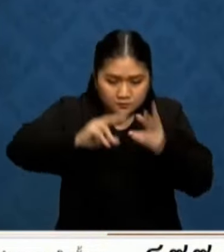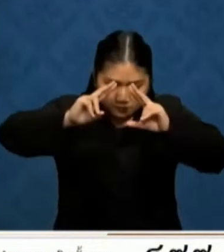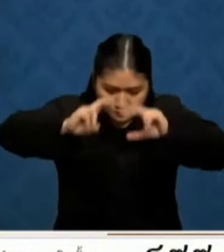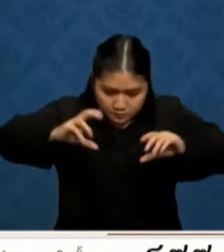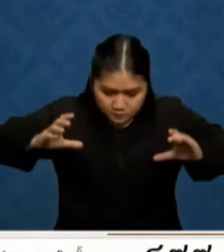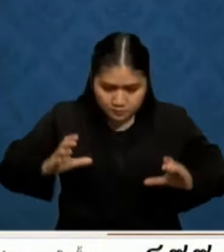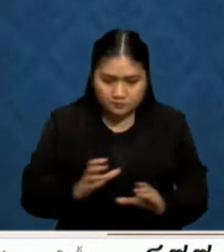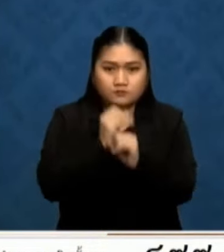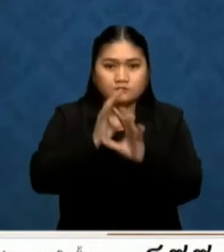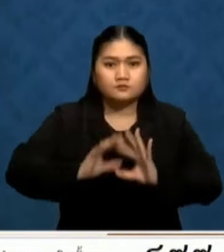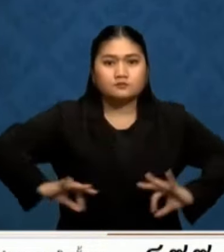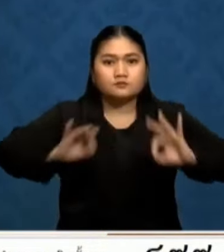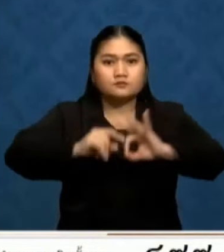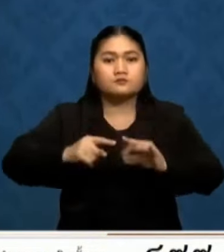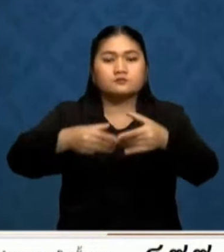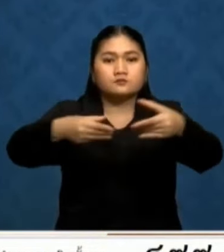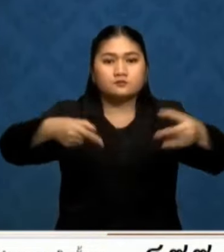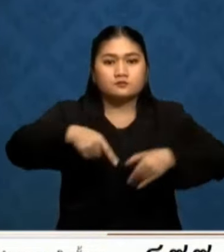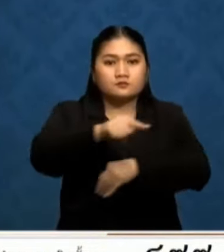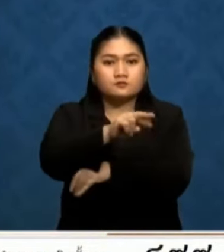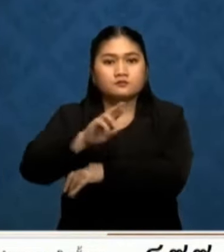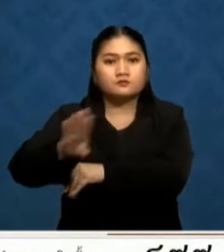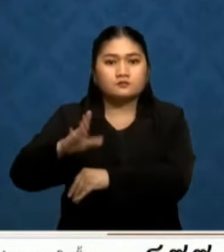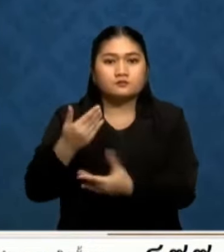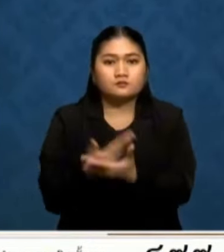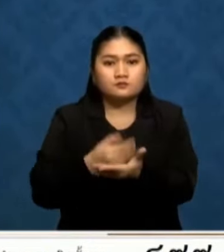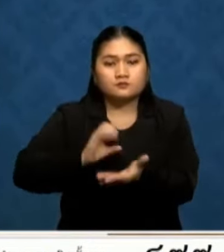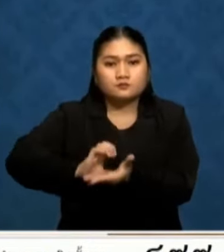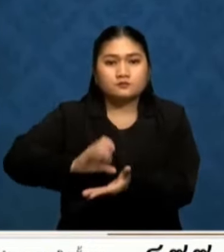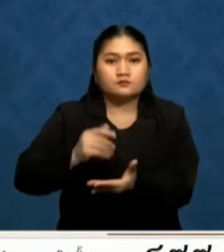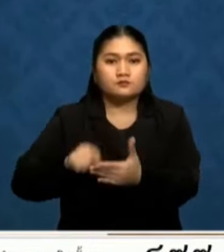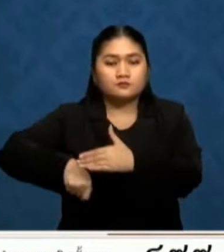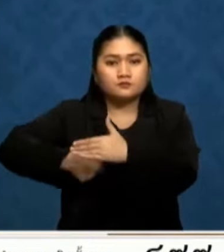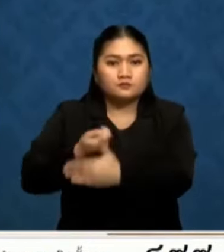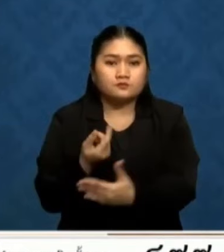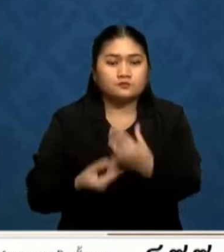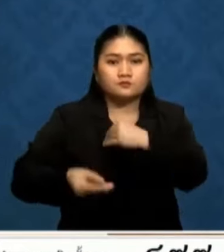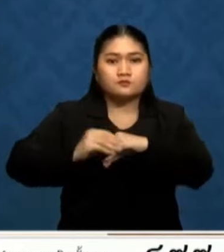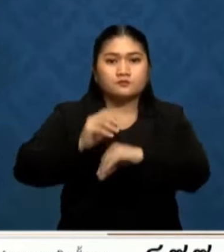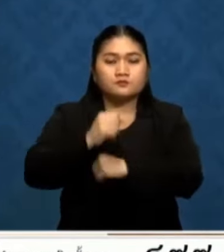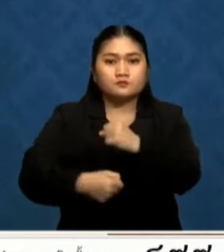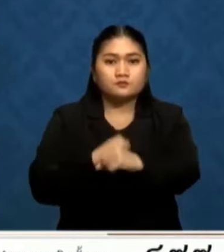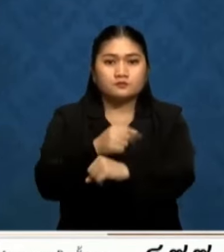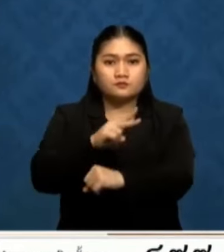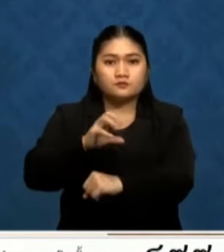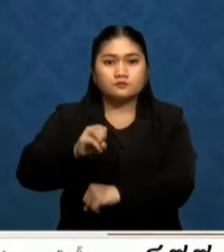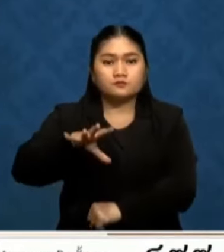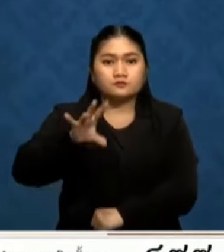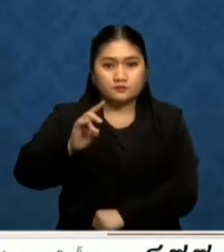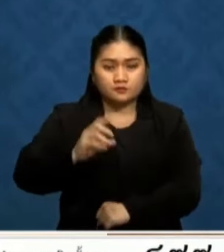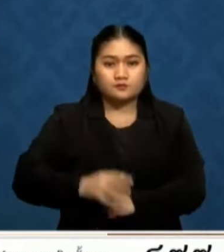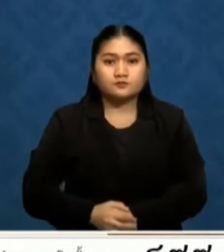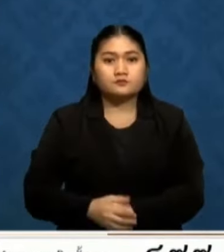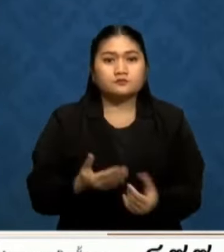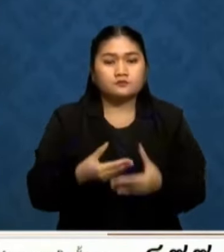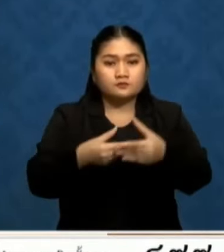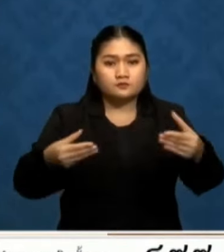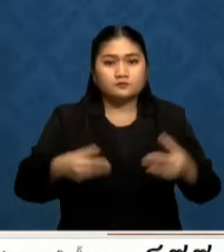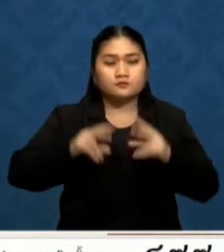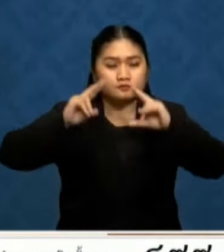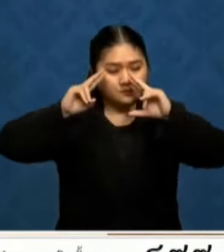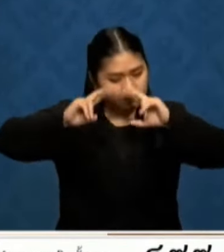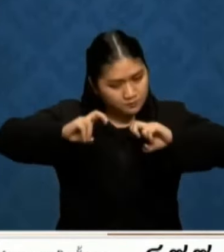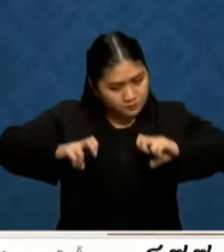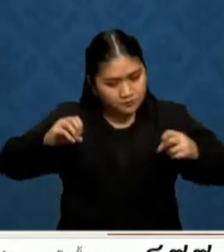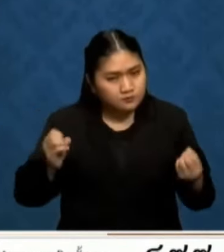รักรรงบประมาณรายจายเพิมเติมประจำปีงบประณพ.ส. 2567รายงานการวิเค